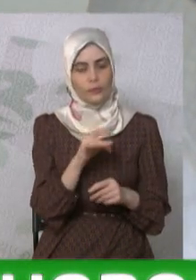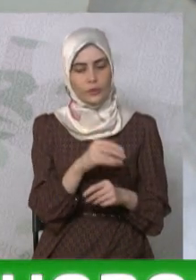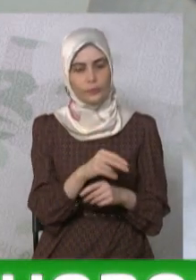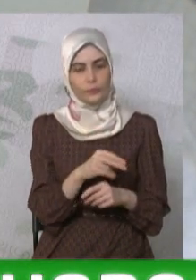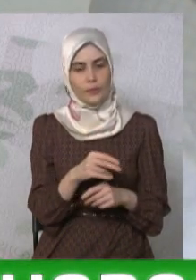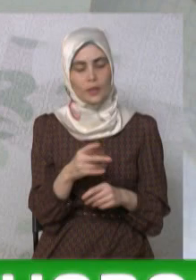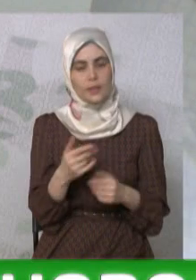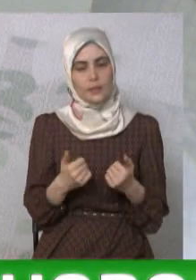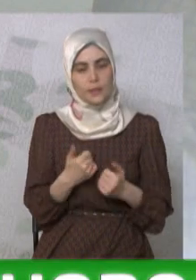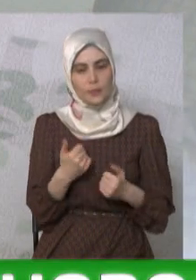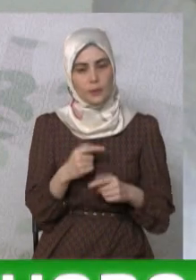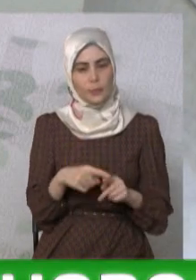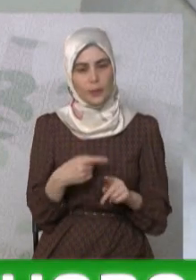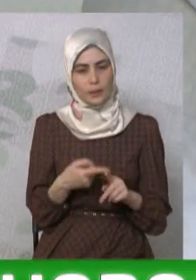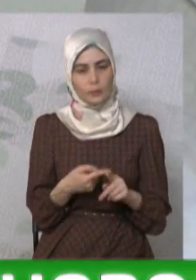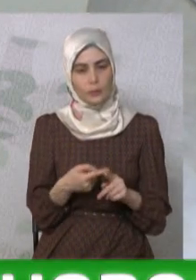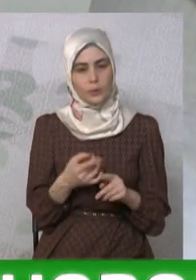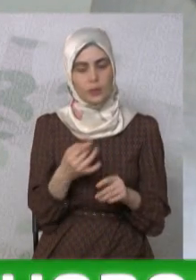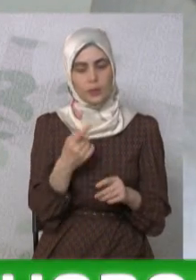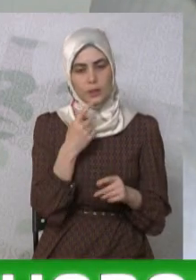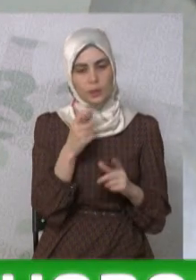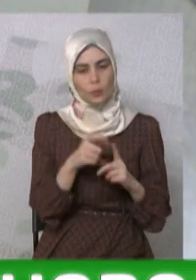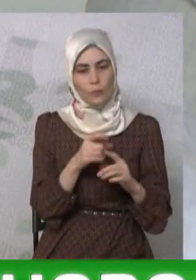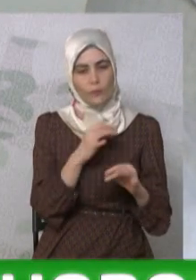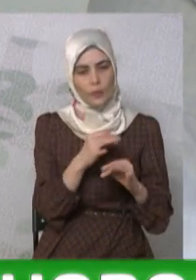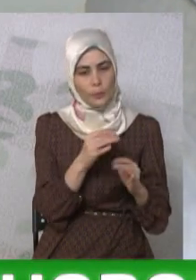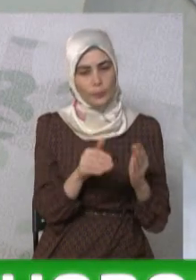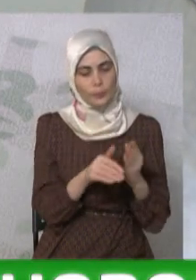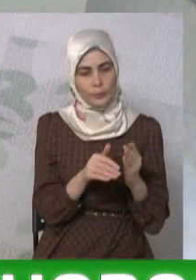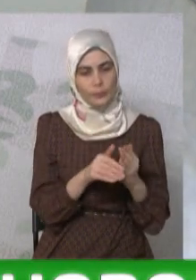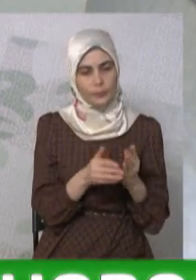как-то и словом лечим,